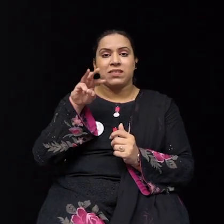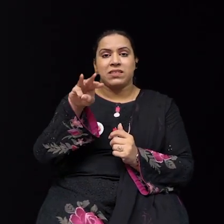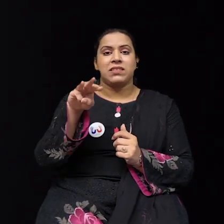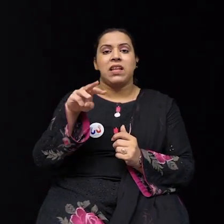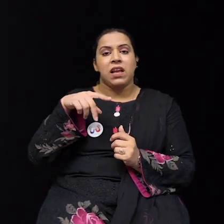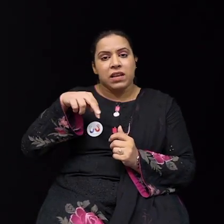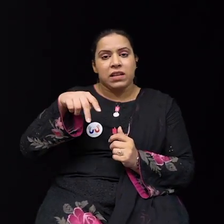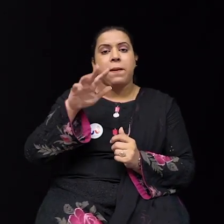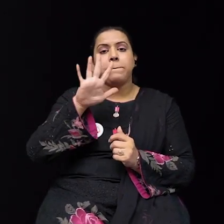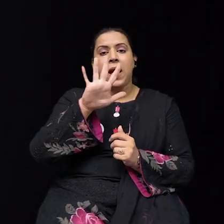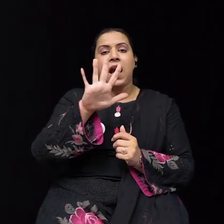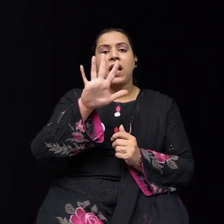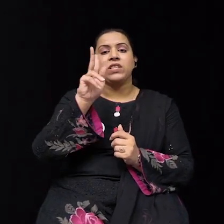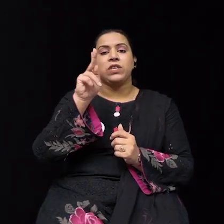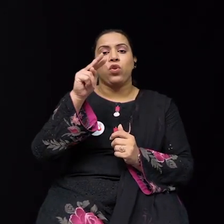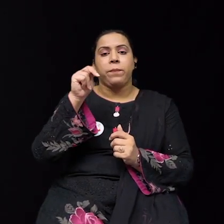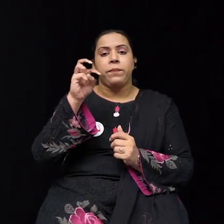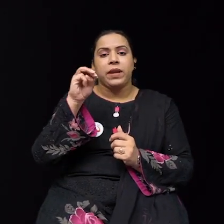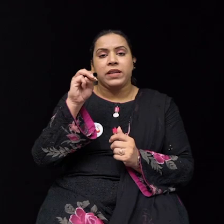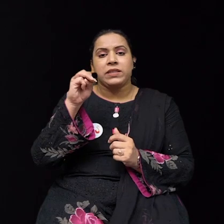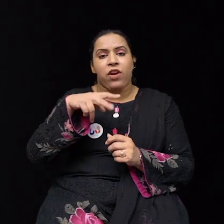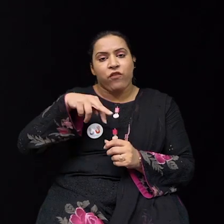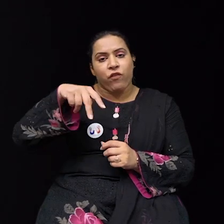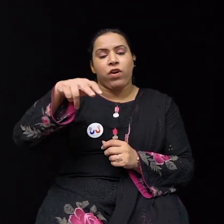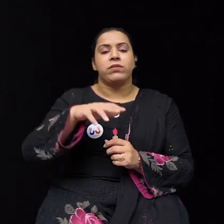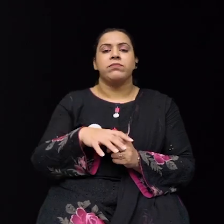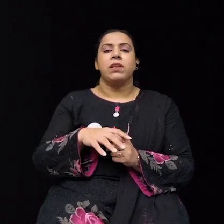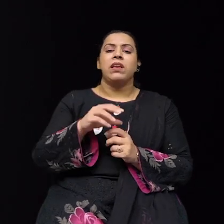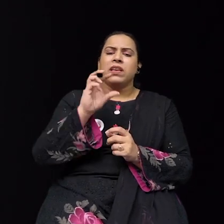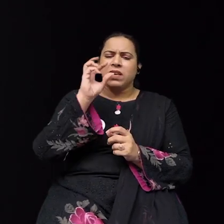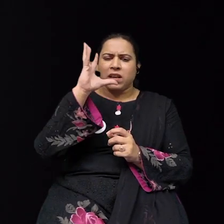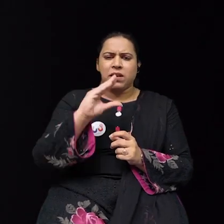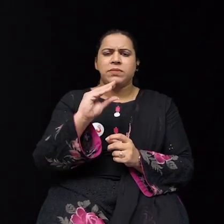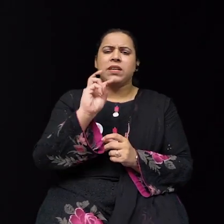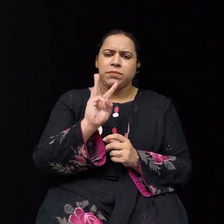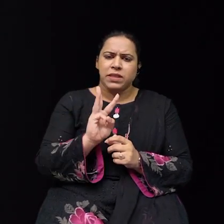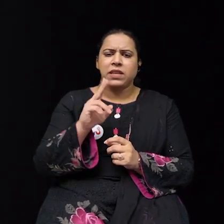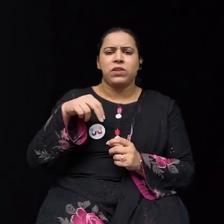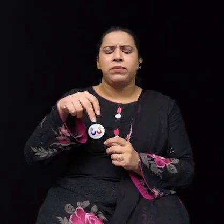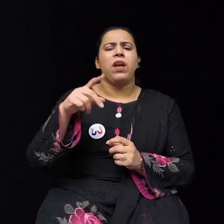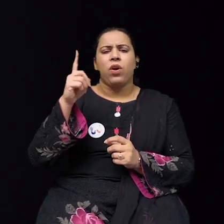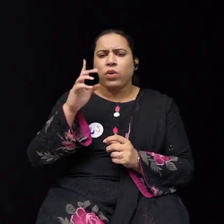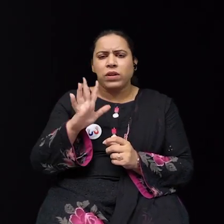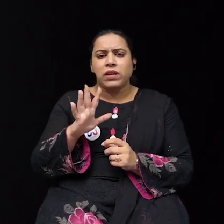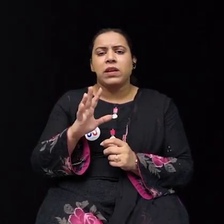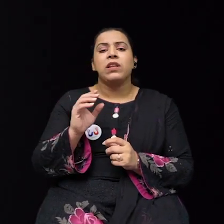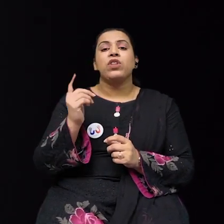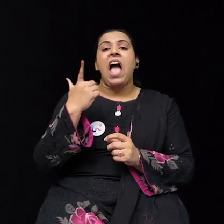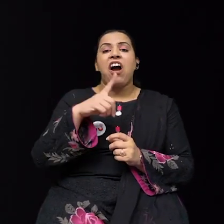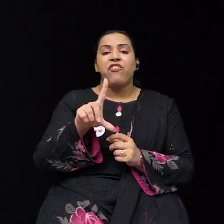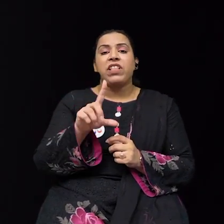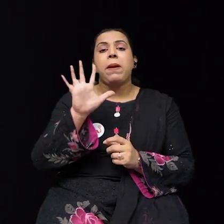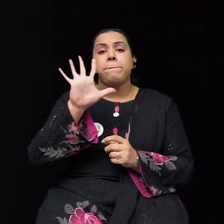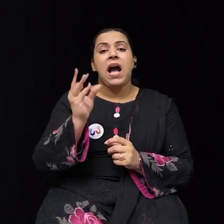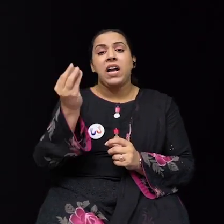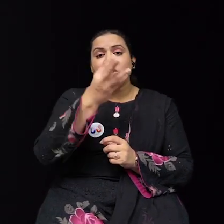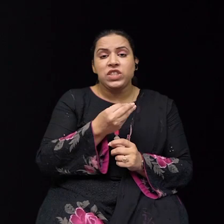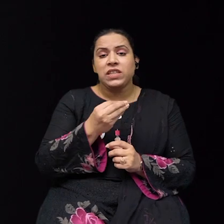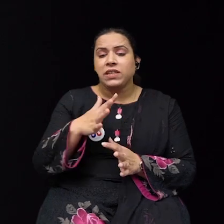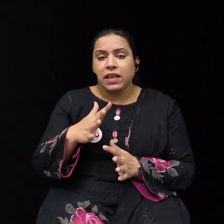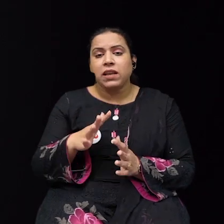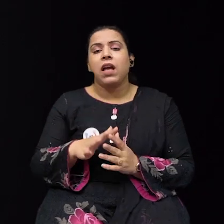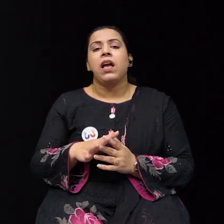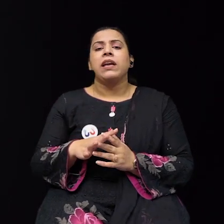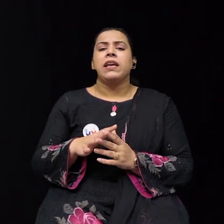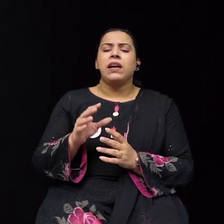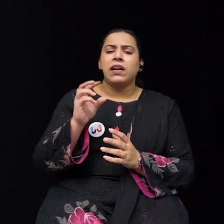वॉक करनी है। वो नहीं करते तो कम से कम 3 किलोमीटर तो करो। रोज़ नहीं करते तो हफ्ते में 5 दिन तो करो। 5 दिन नहीं करते तो 3